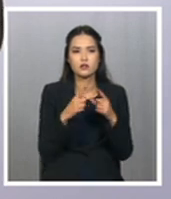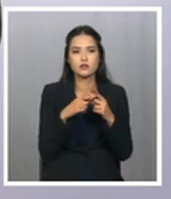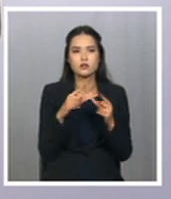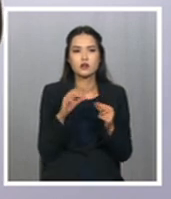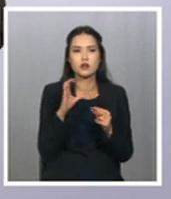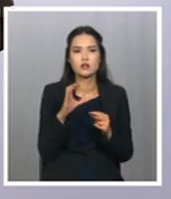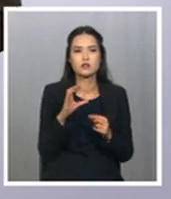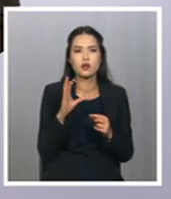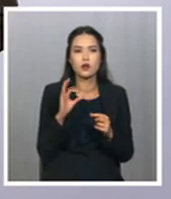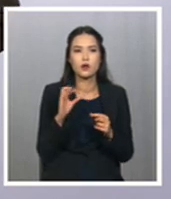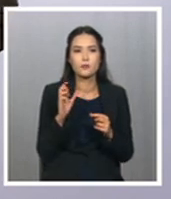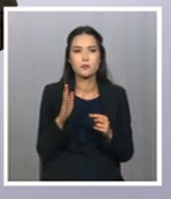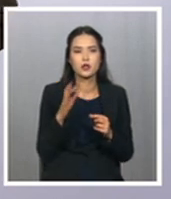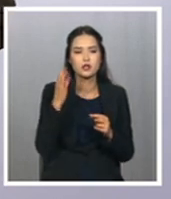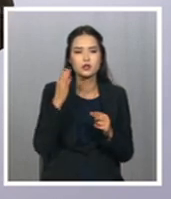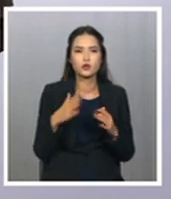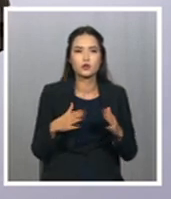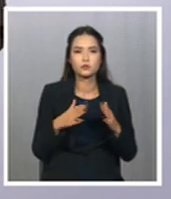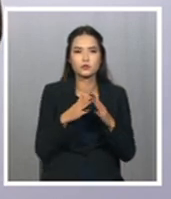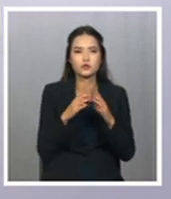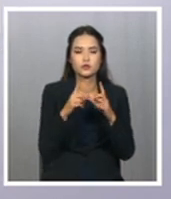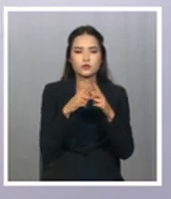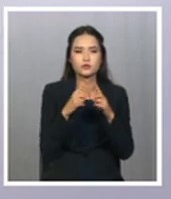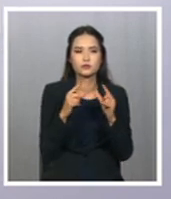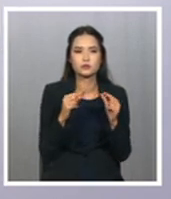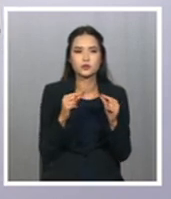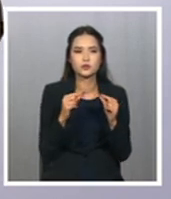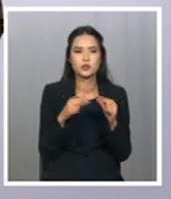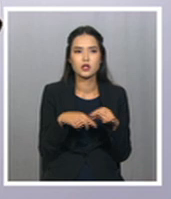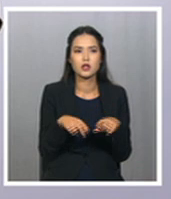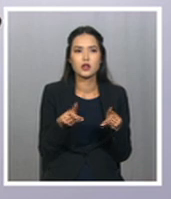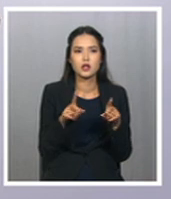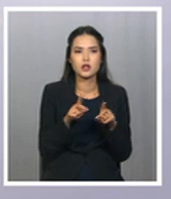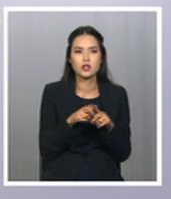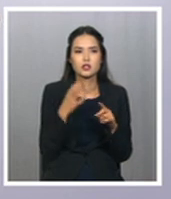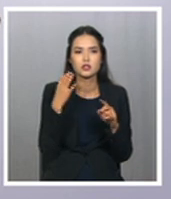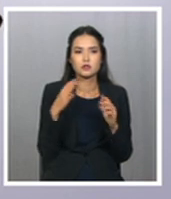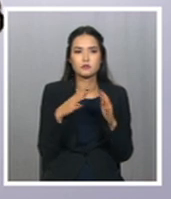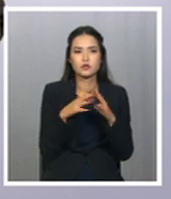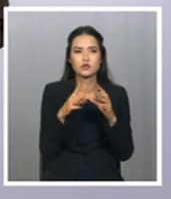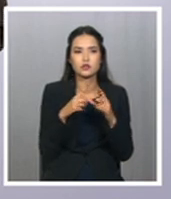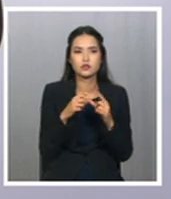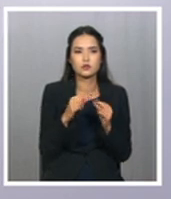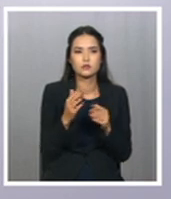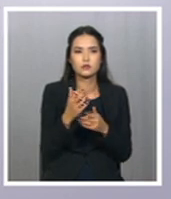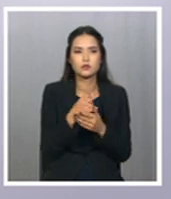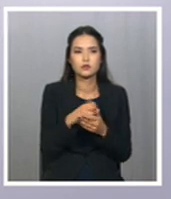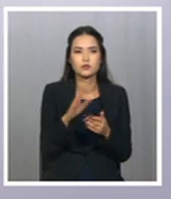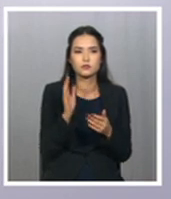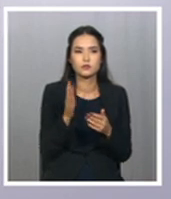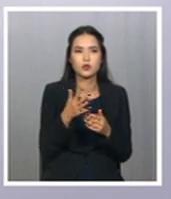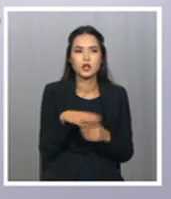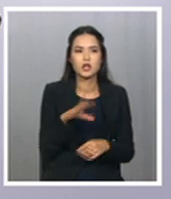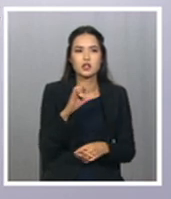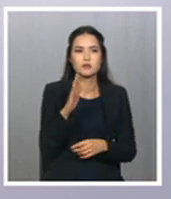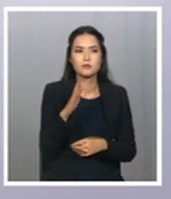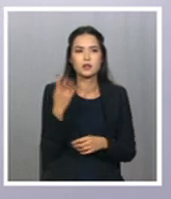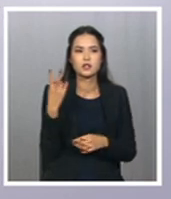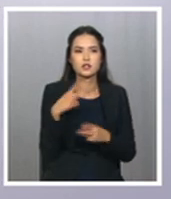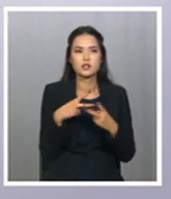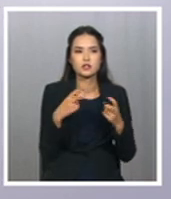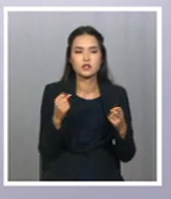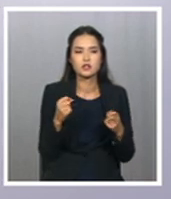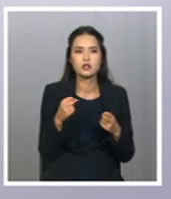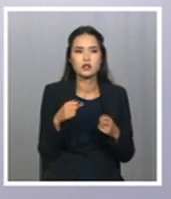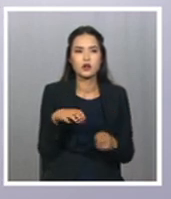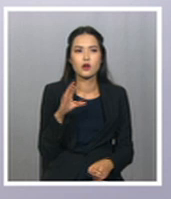SOB тек бұрышты үш бұрыш, осы тек бұрышты үш бұрыштың гипотенузасы, яғни SB жасаушысын Пифагор